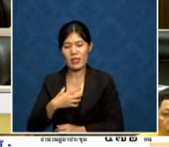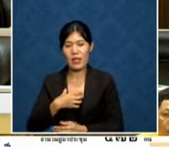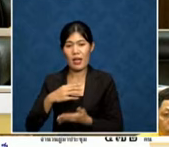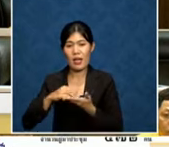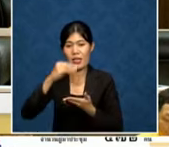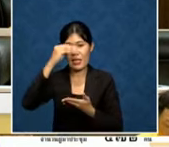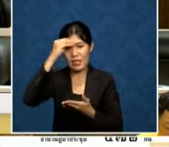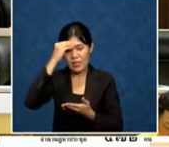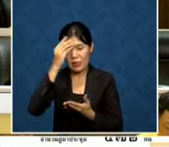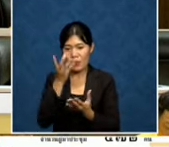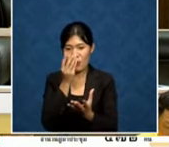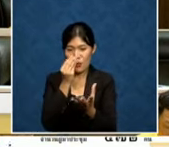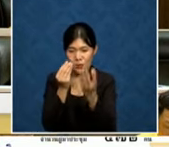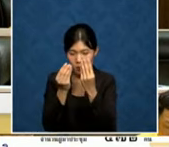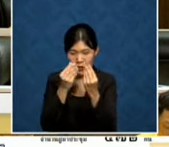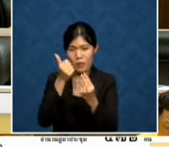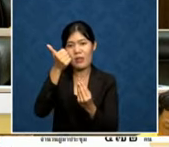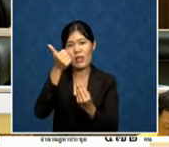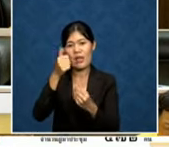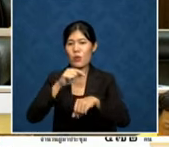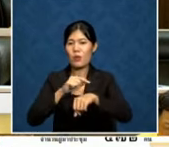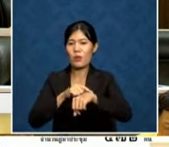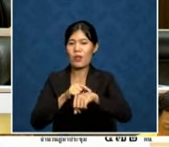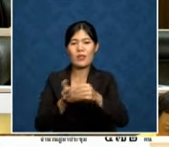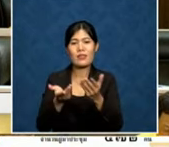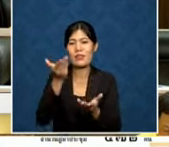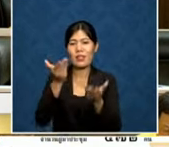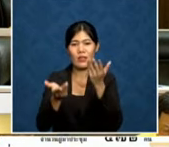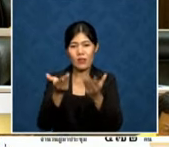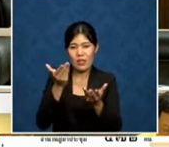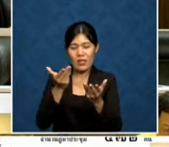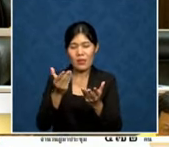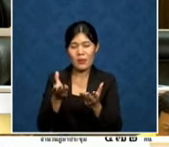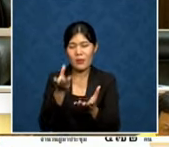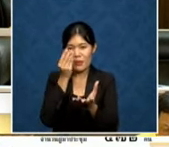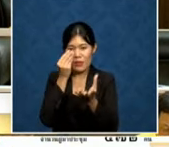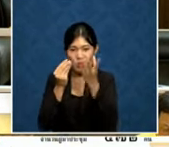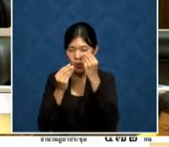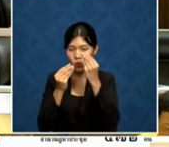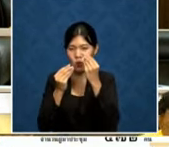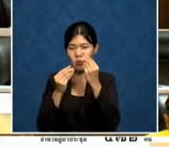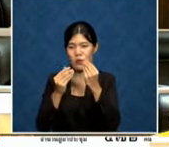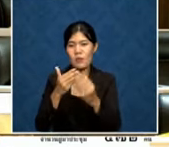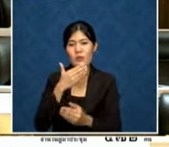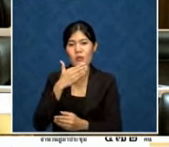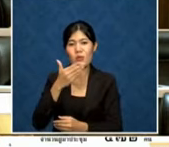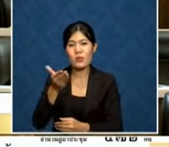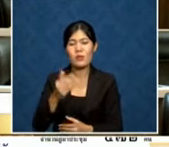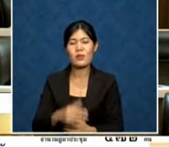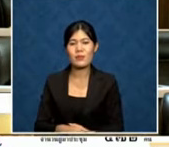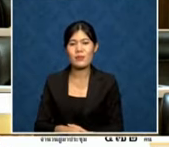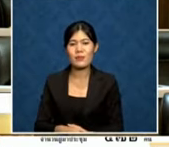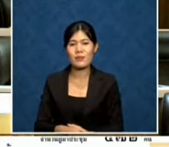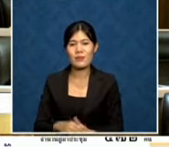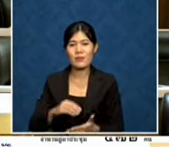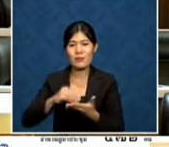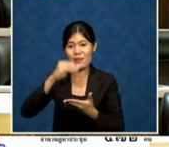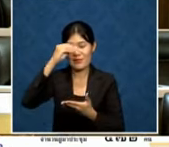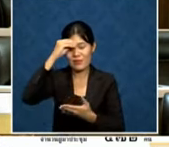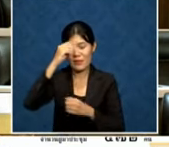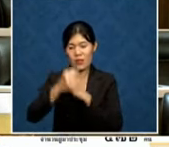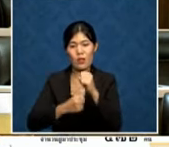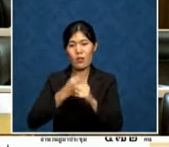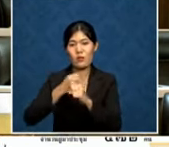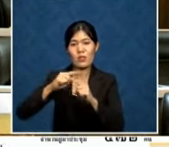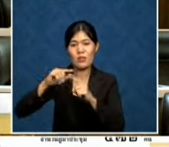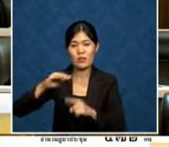รู้ได้ทุกที่ทุกเวลาส่งเสริมการเรียนรู้ตลอดชีวิตมุ่งหวังให้ผู้เรียนทุกช่วงวัยได้รับการพัฒนาในทุก